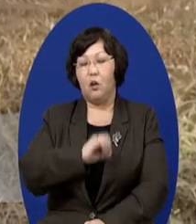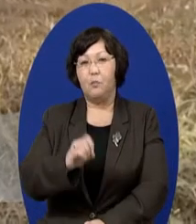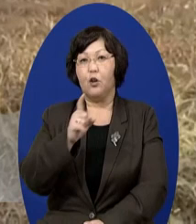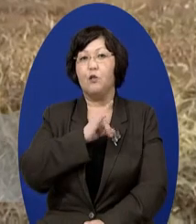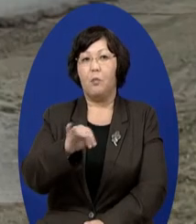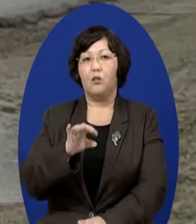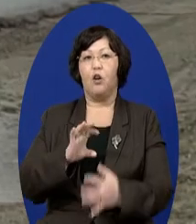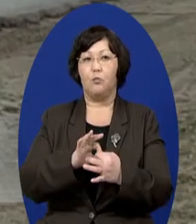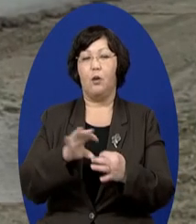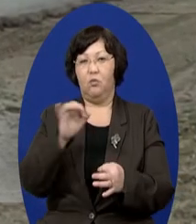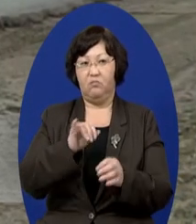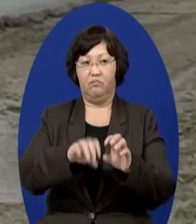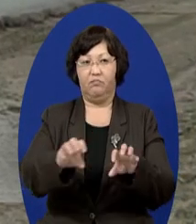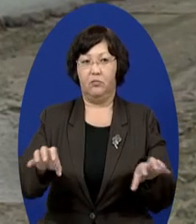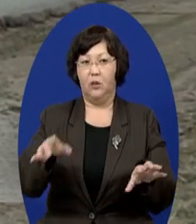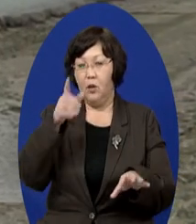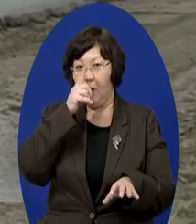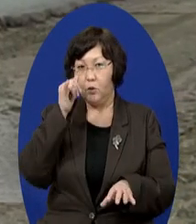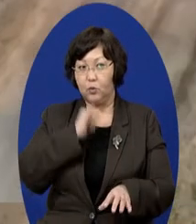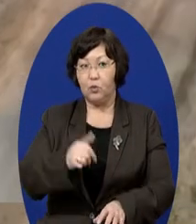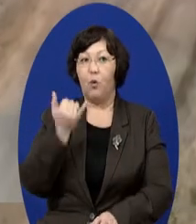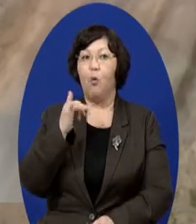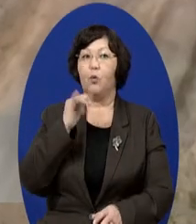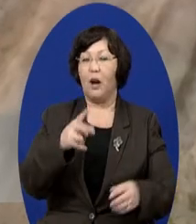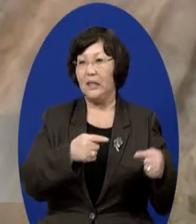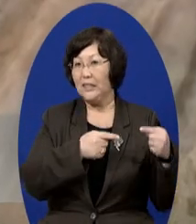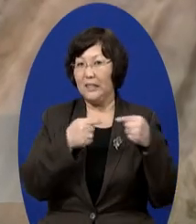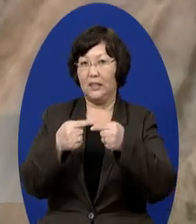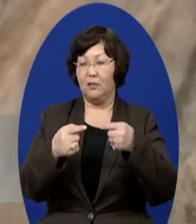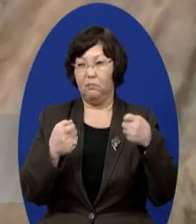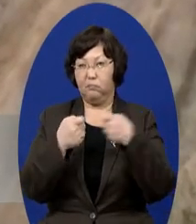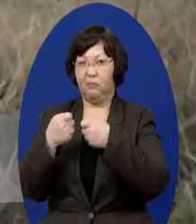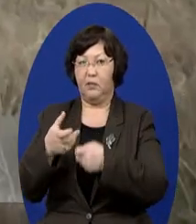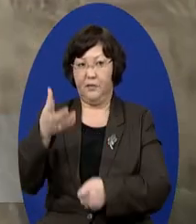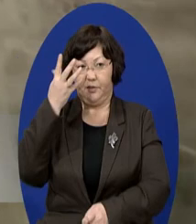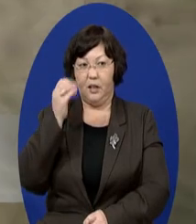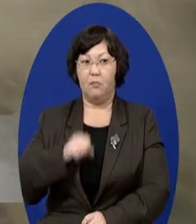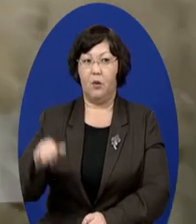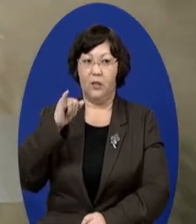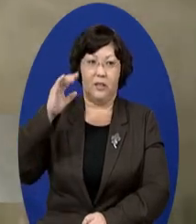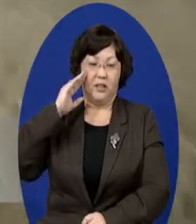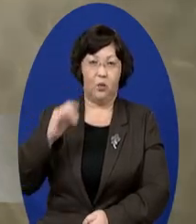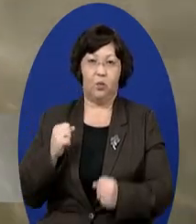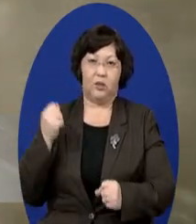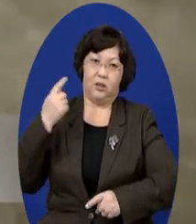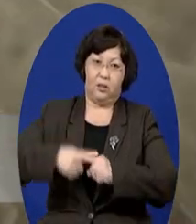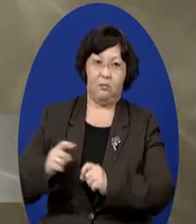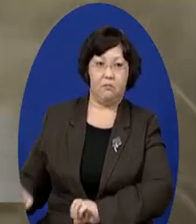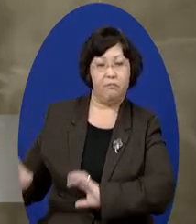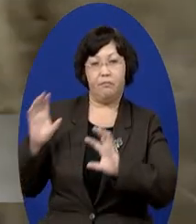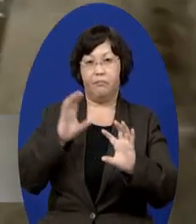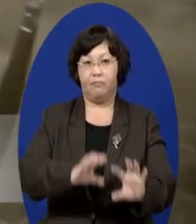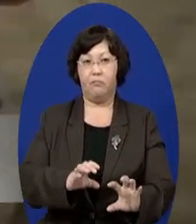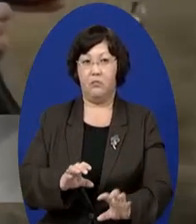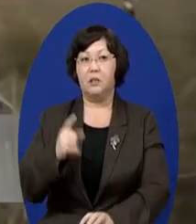нь Орси Албаны улсыг Украинд руу довтлох вэ гэсэн болгоомжлол нэмэгдэж байгаа энэ цаг үед Америкийн цэргийн оролцоог өргөжүүлэх явдал юм гэж ТАСС агентлаг